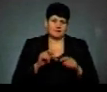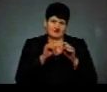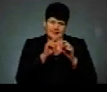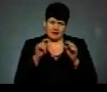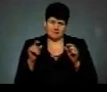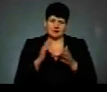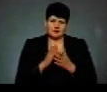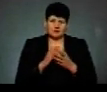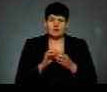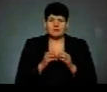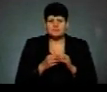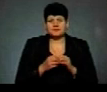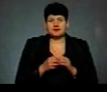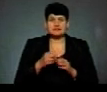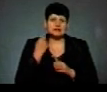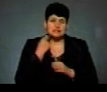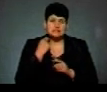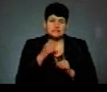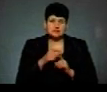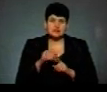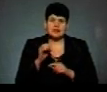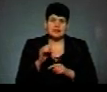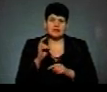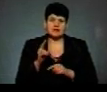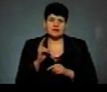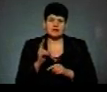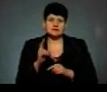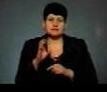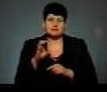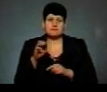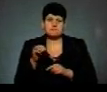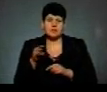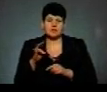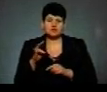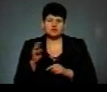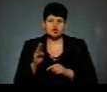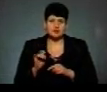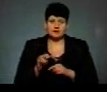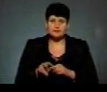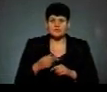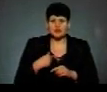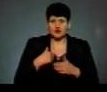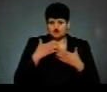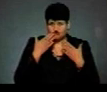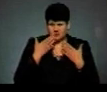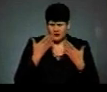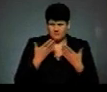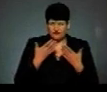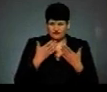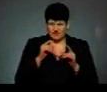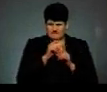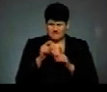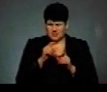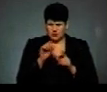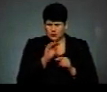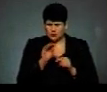деяка плутанина, от коли ми використовуємо це англійське слово expulsion. Я був дуже здивований, коли я читав неприємні відгуки в інтернеті, коли я